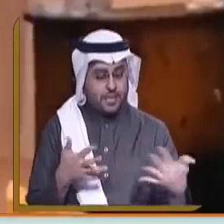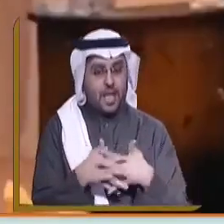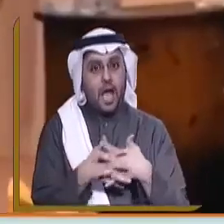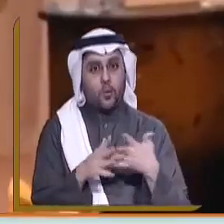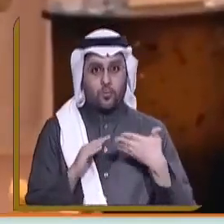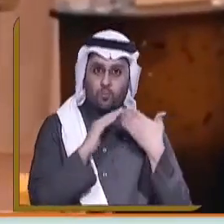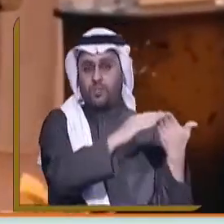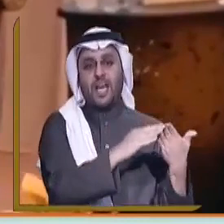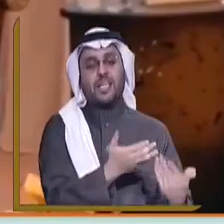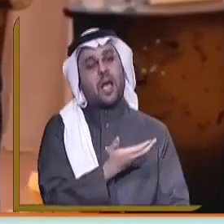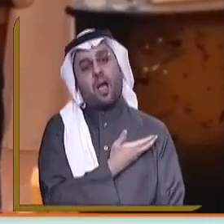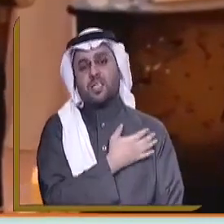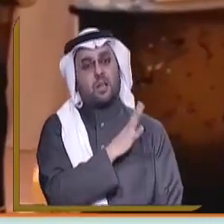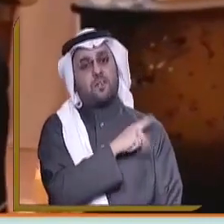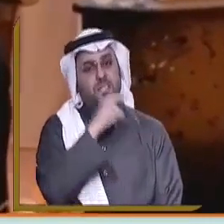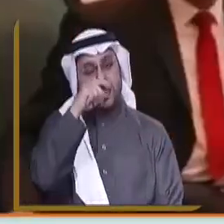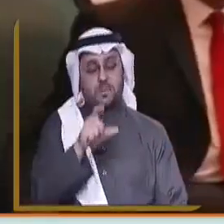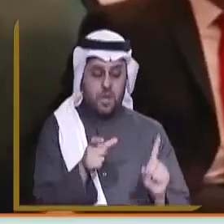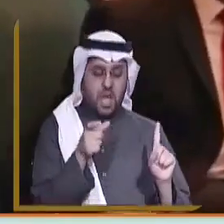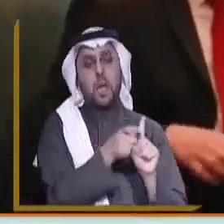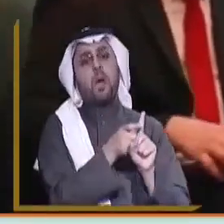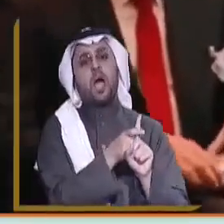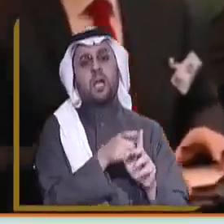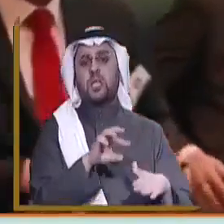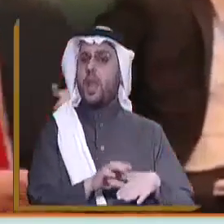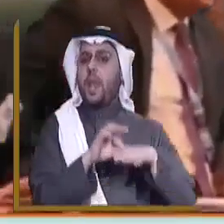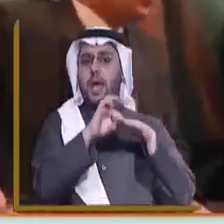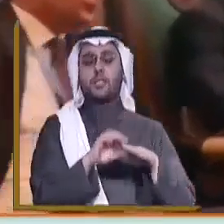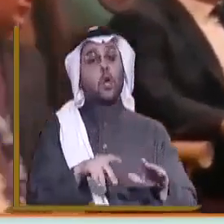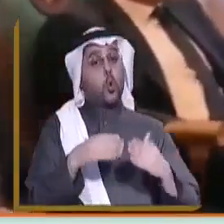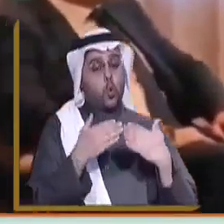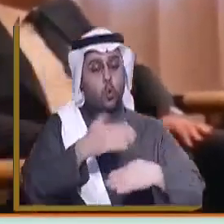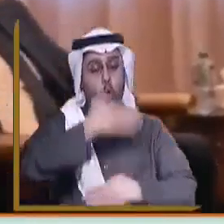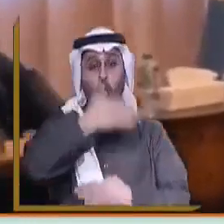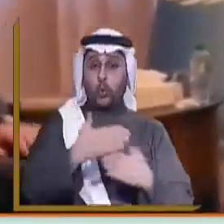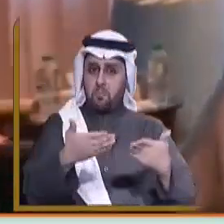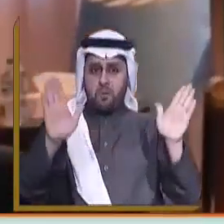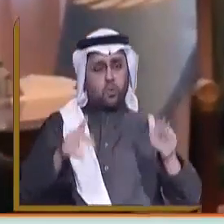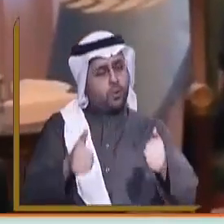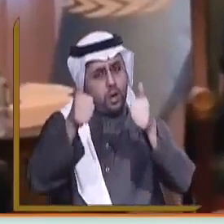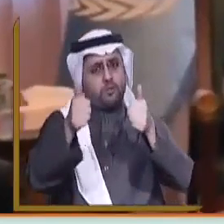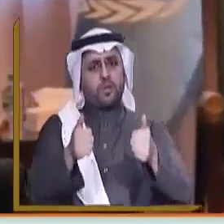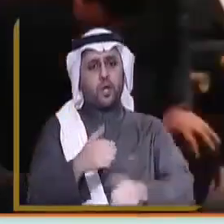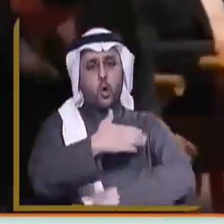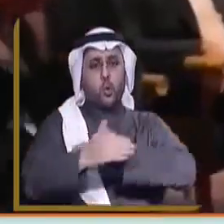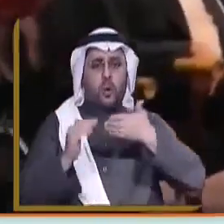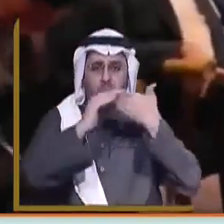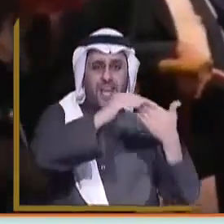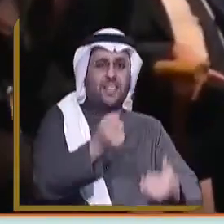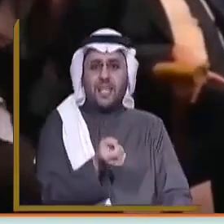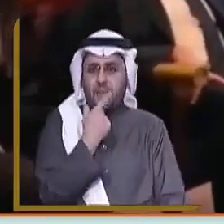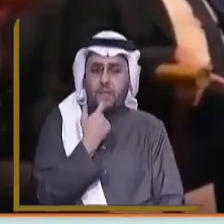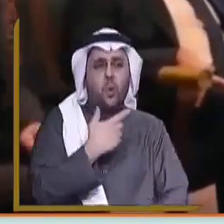العسكري وكذلك حمايه المدنيين وتمكين ايصال المساعدات الاغاثه والمعدات الطبيه وايجاد